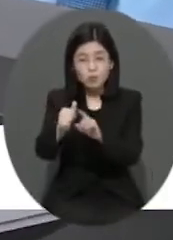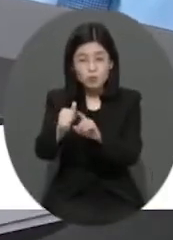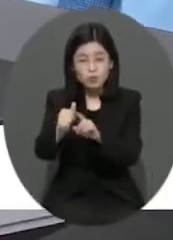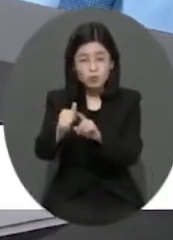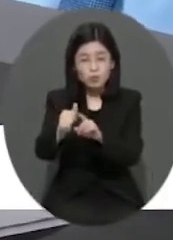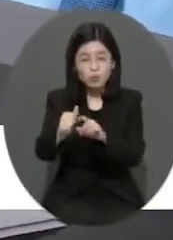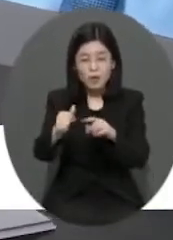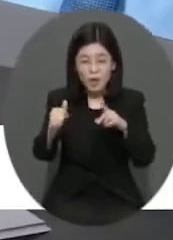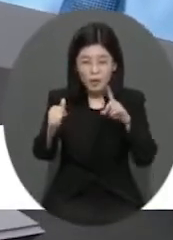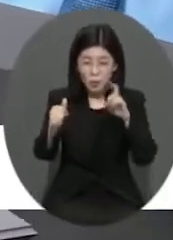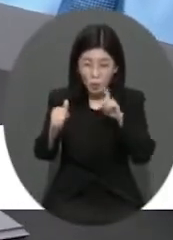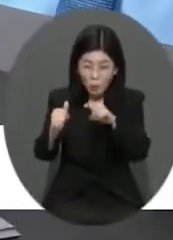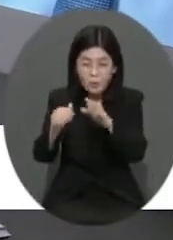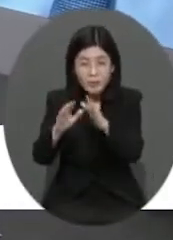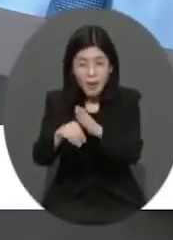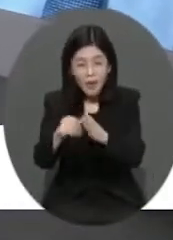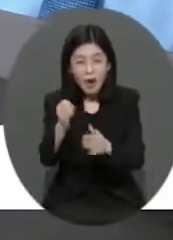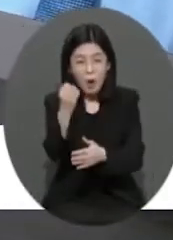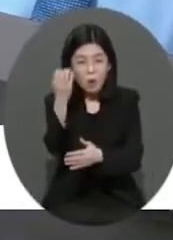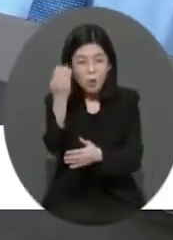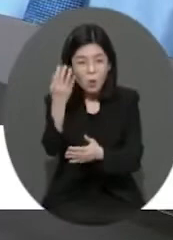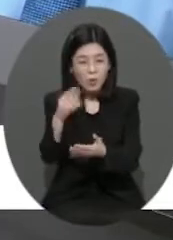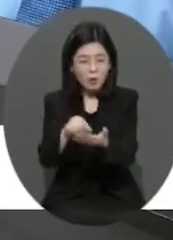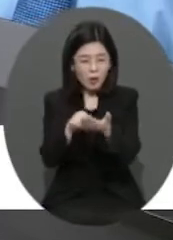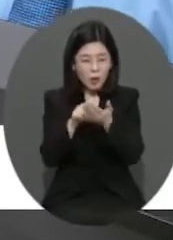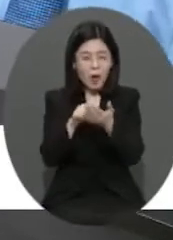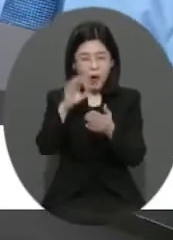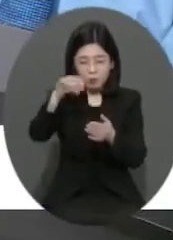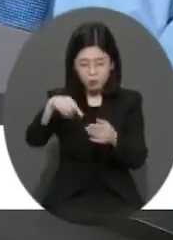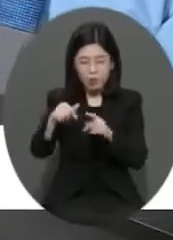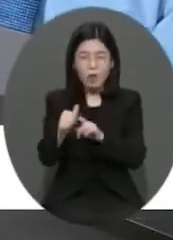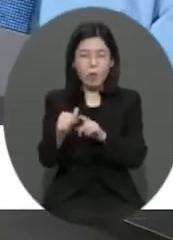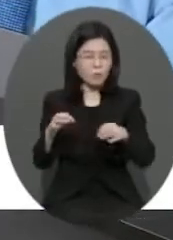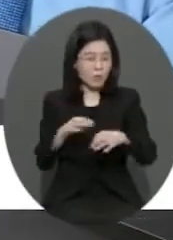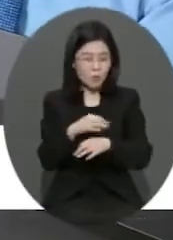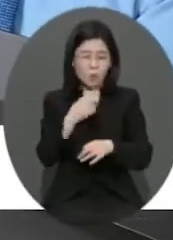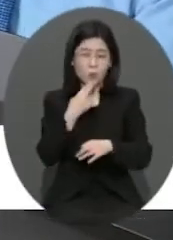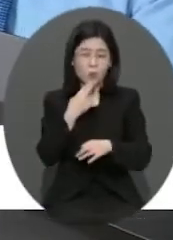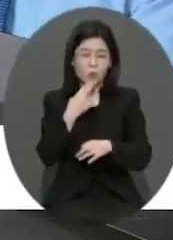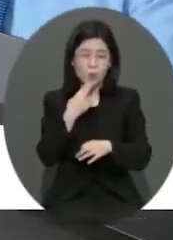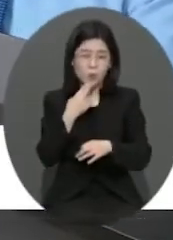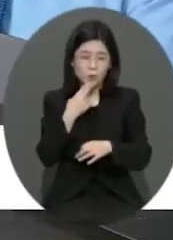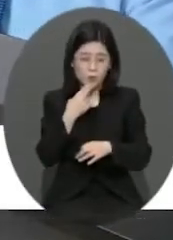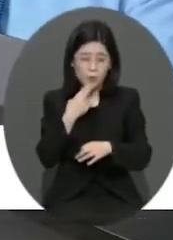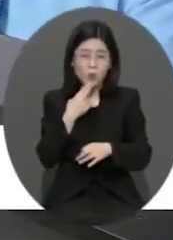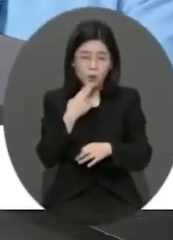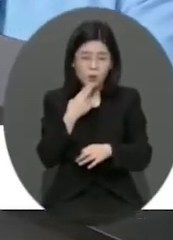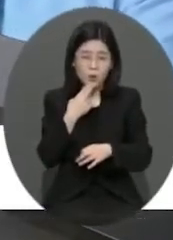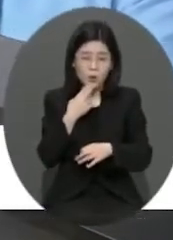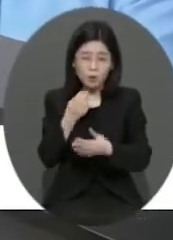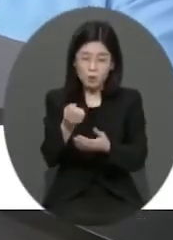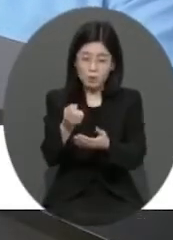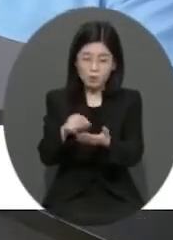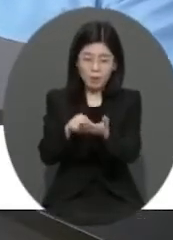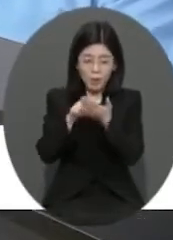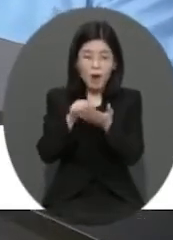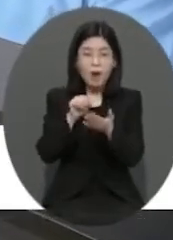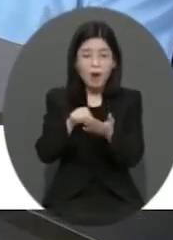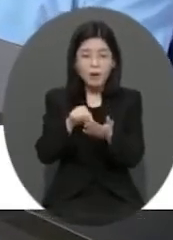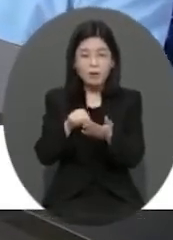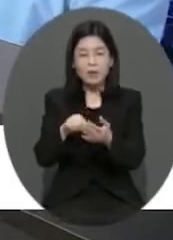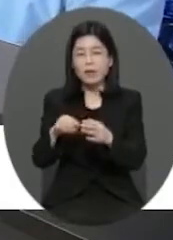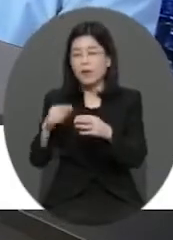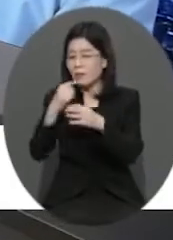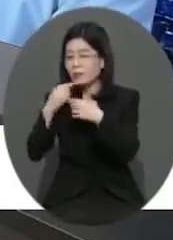여러 가지 메세지 들이 나왔음에도 불구하고 저희가 이제 당 문으로 정해서 이 분들에 대해서 탈당을 권유를 해 드린